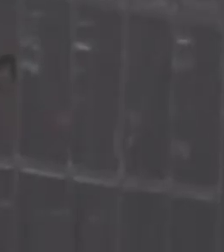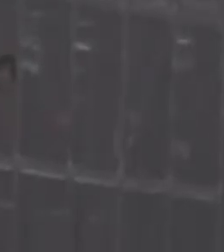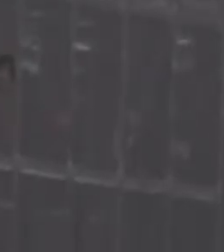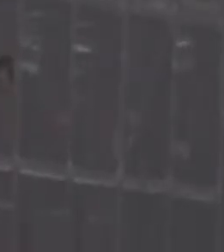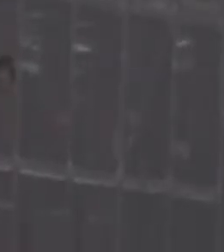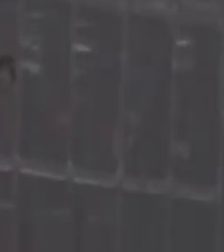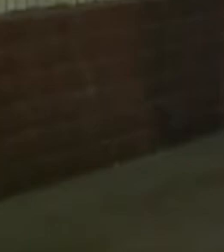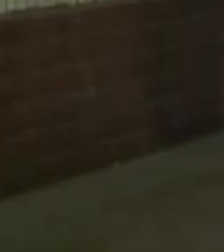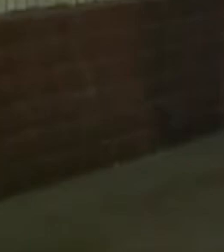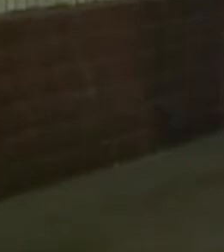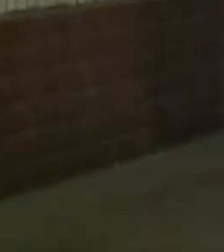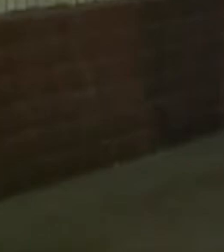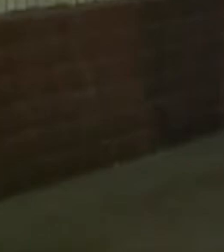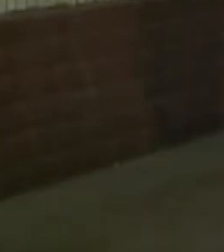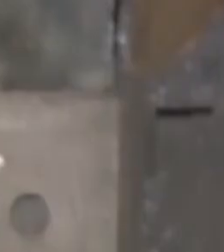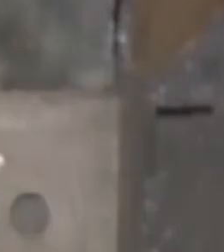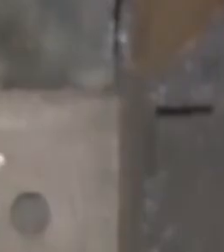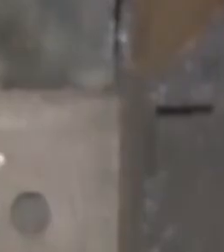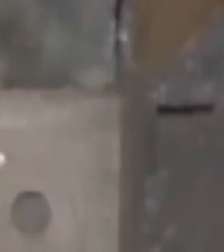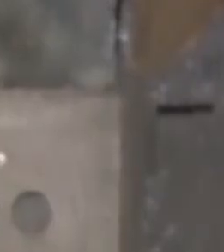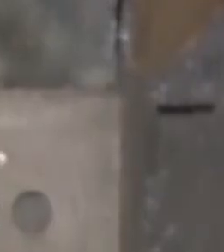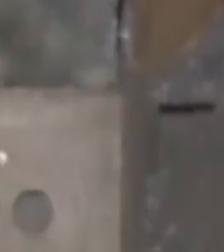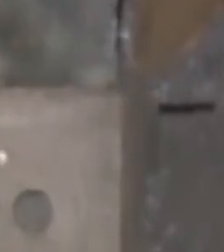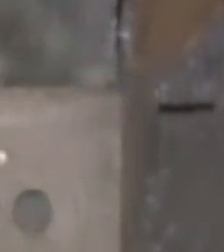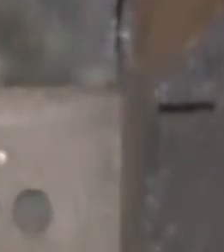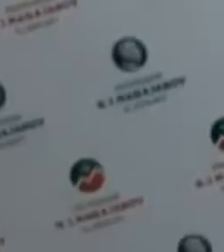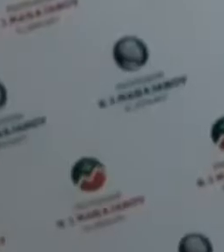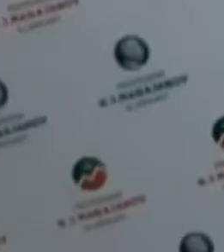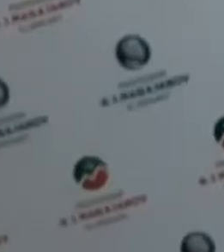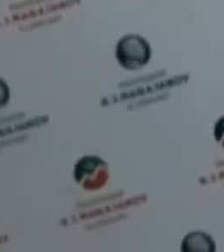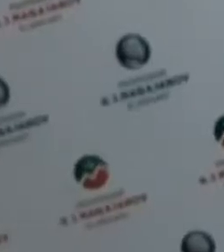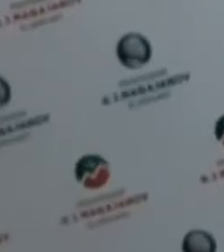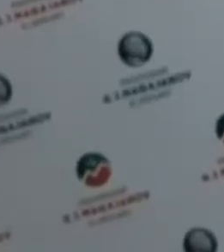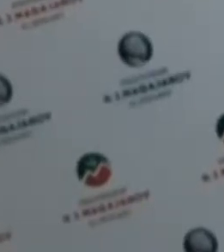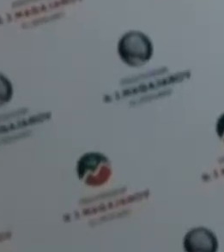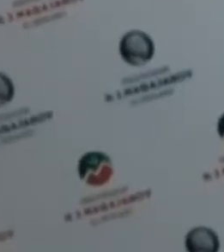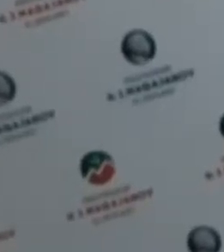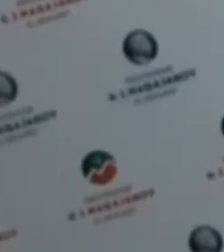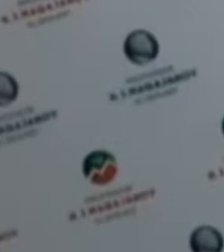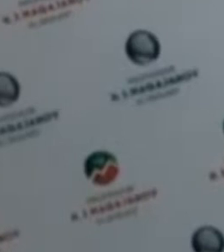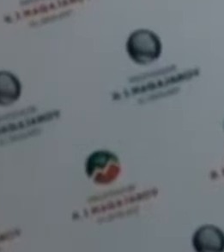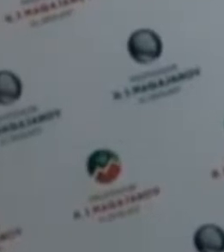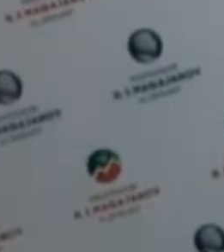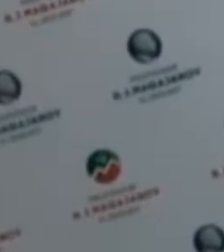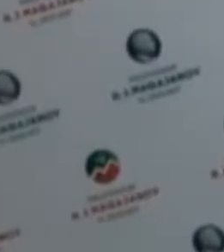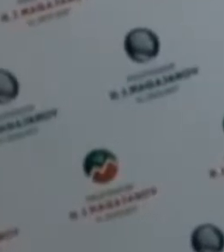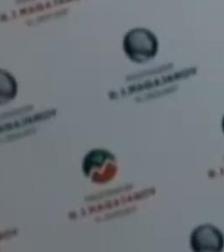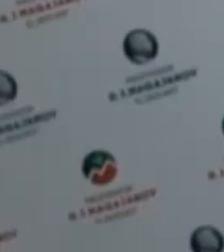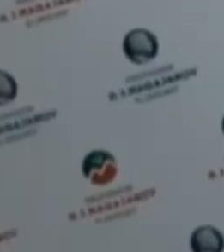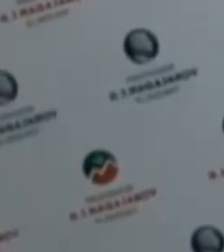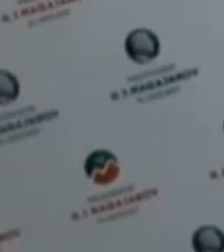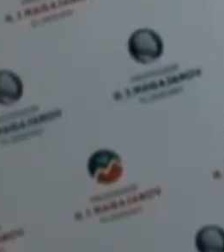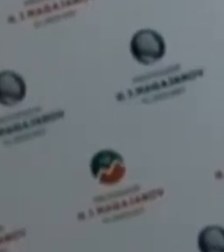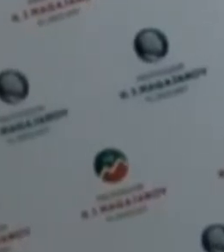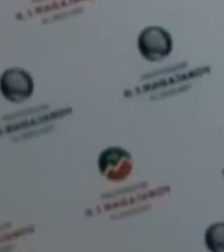на ТЭЦ-2. Каково состояние второго сотрудника, получившего ожоги? 12 марта в клинику Магажана поступил пациент 50